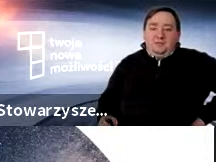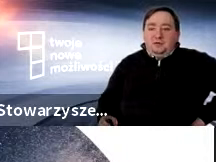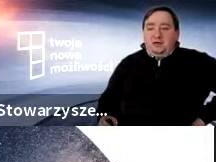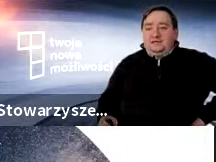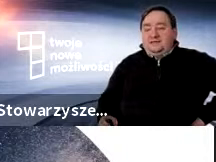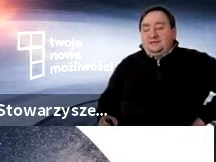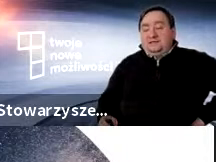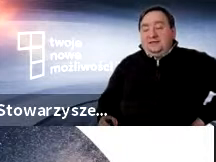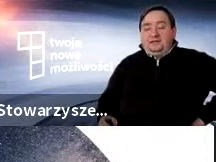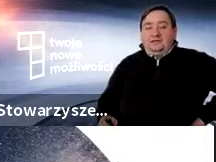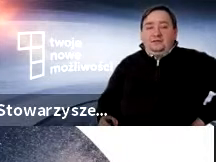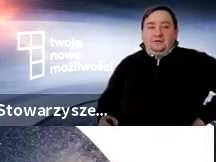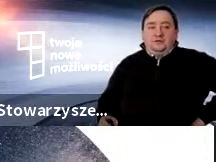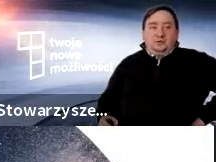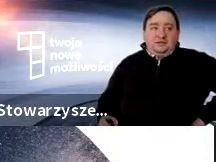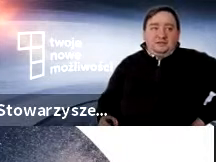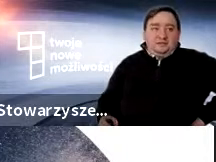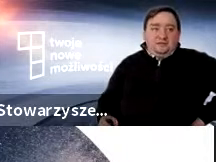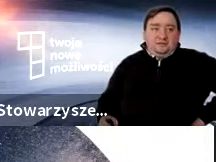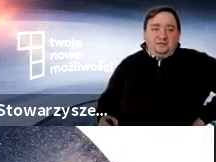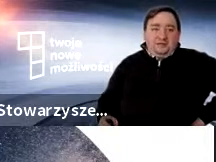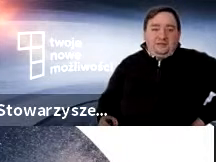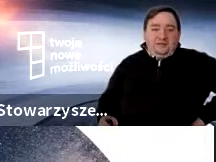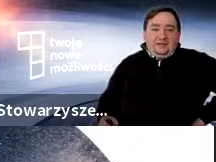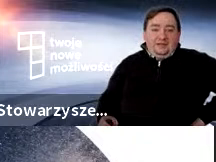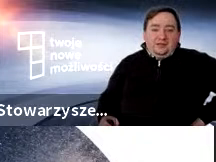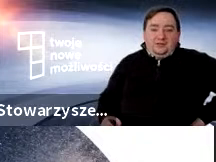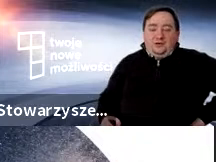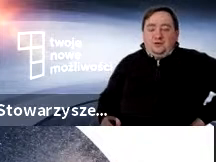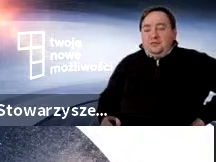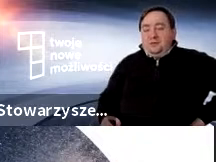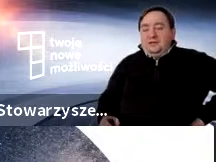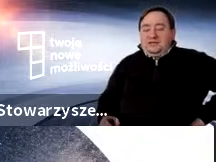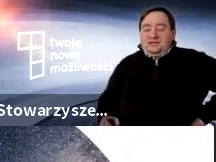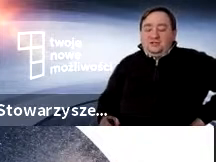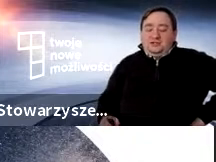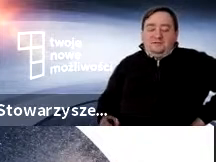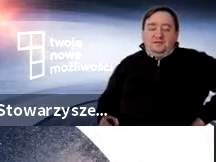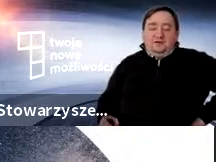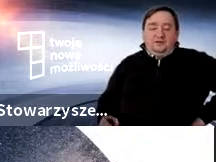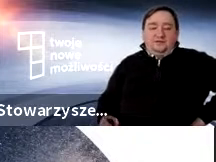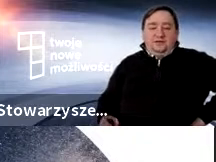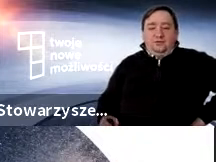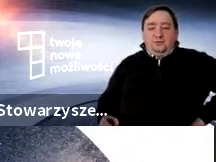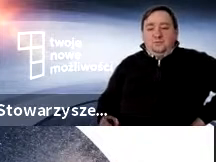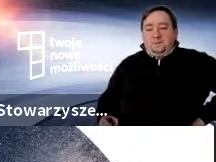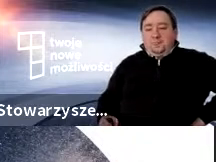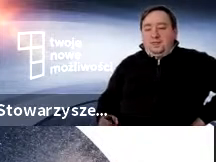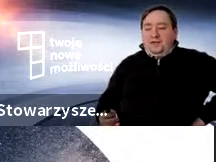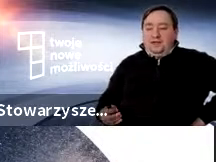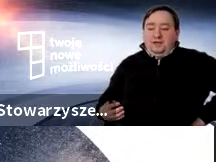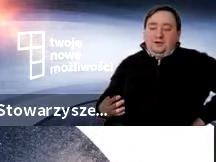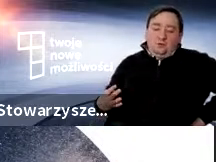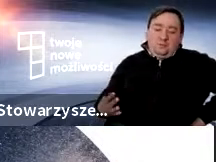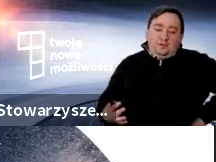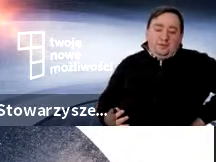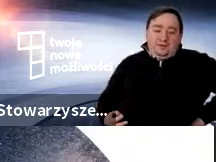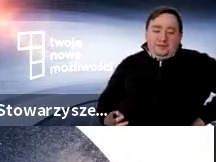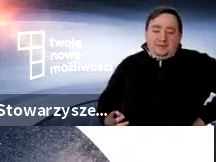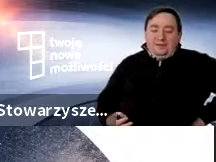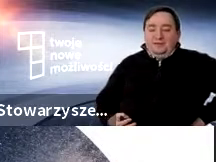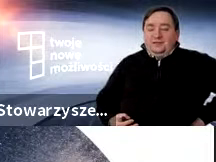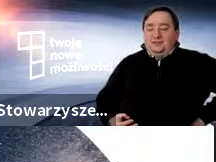Ten team, asystent, osoba asystowana, to namiastka też pewnego rodzaju